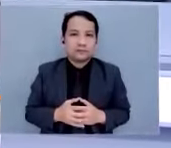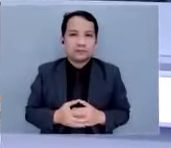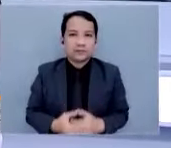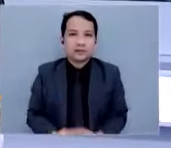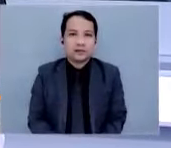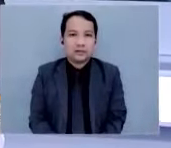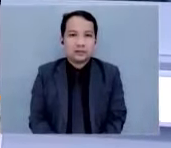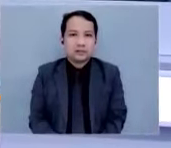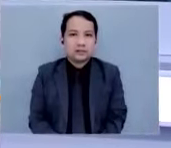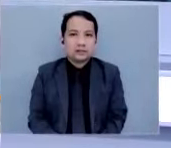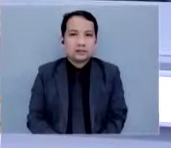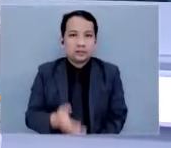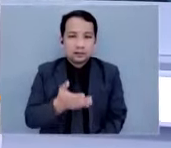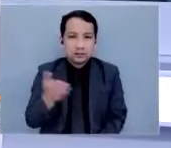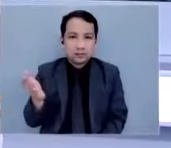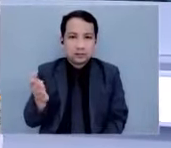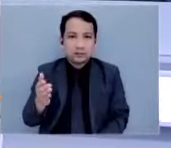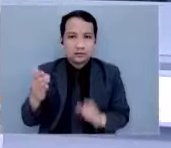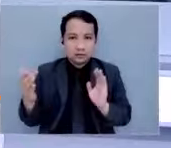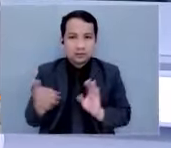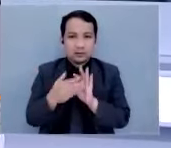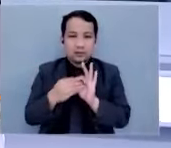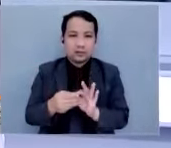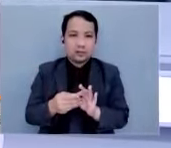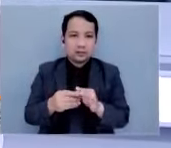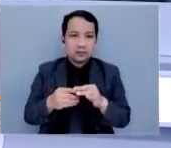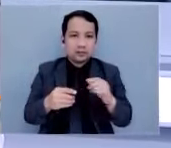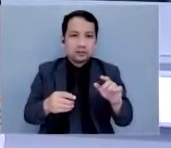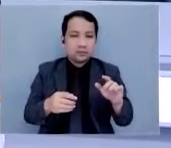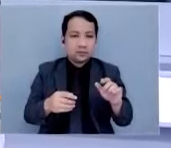Mga kapatid, nagharap ang undefeated at winless team sa